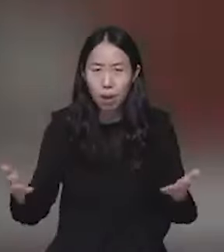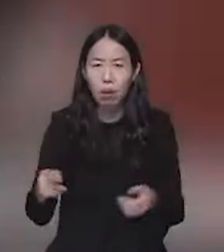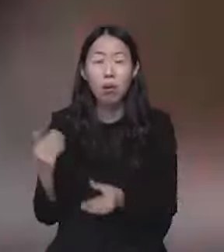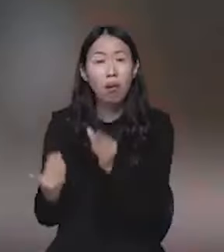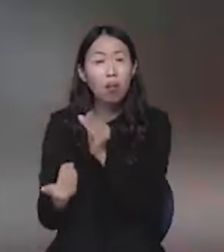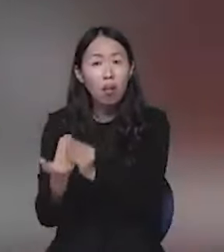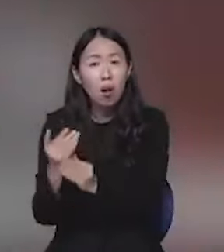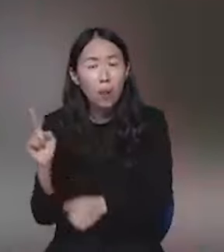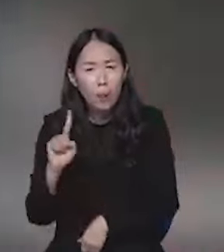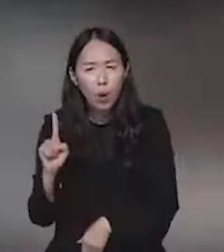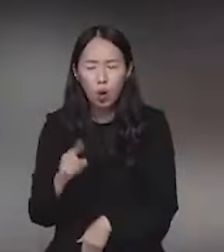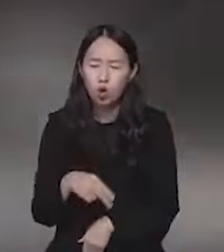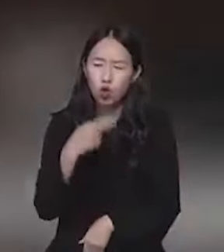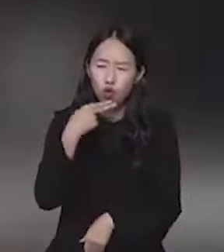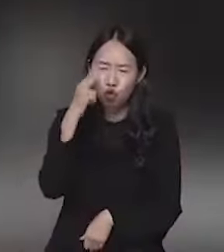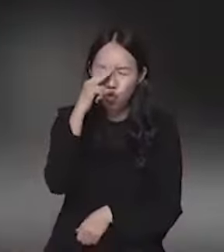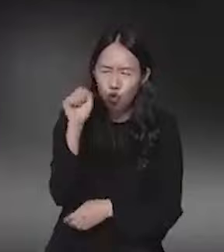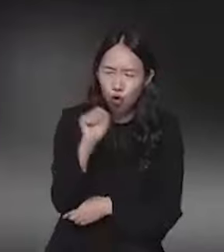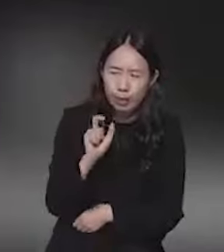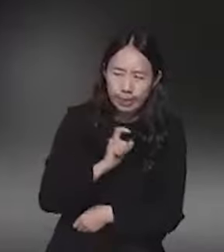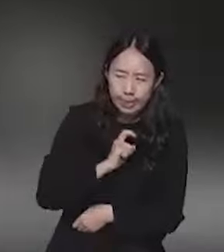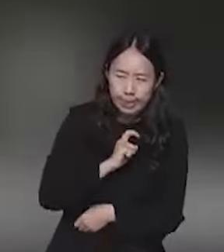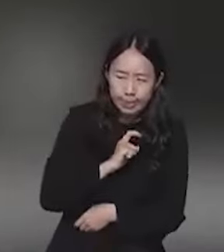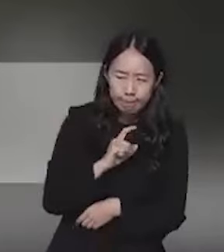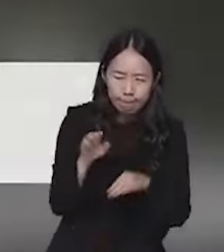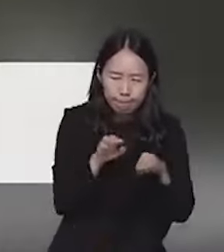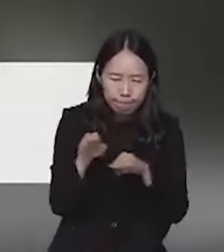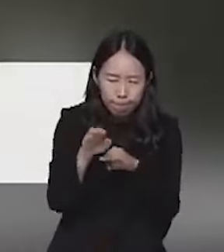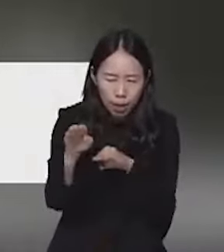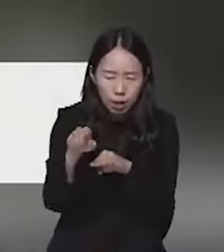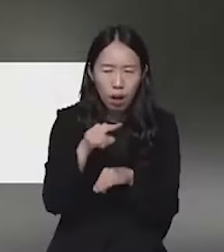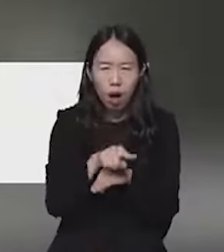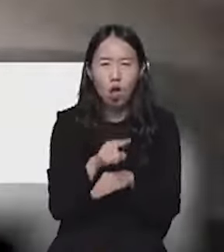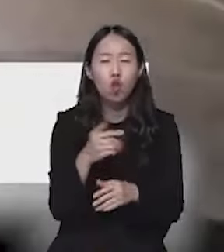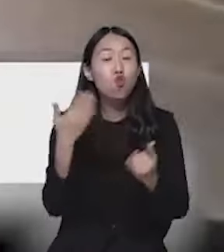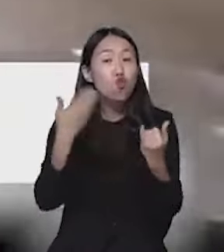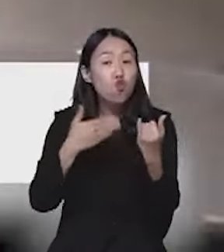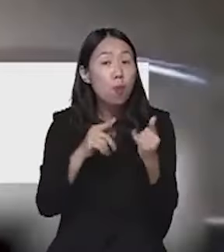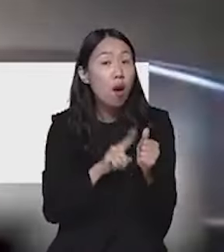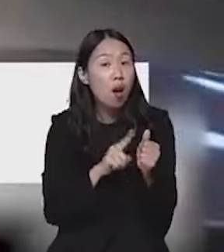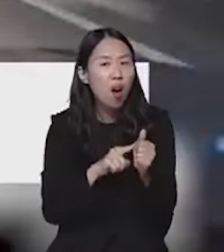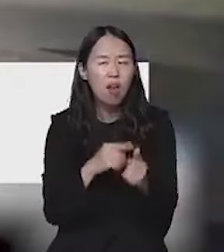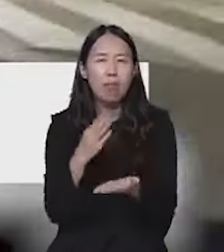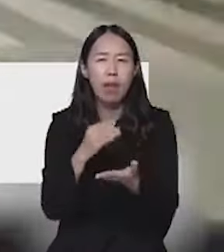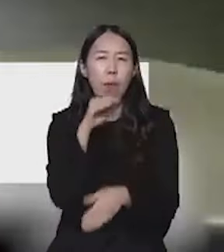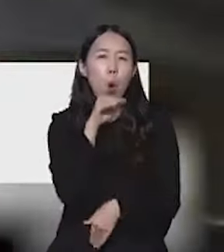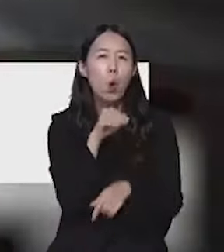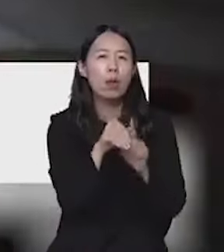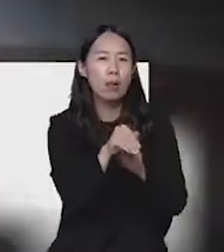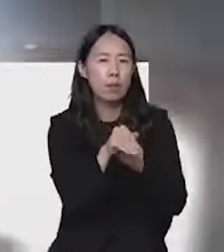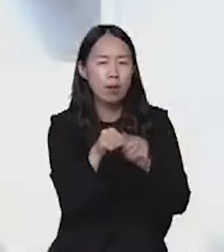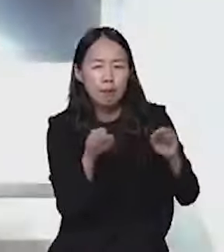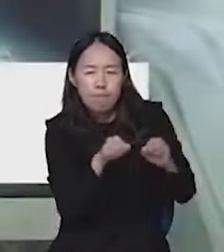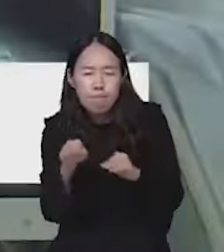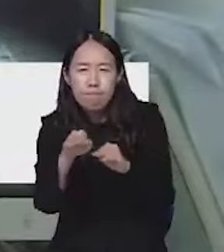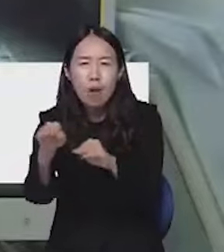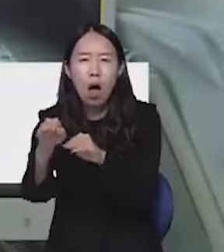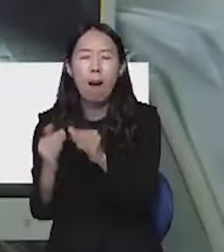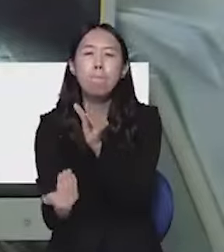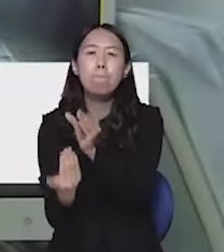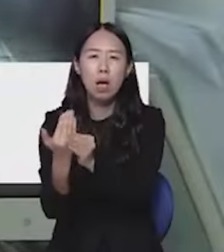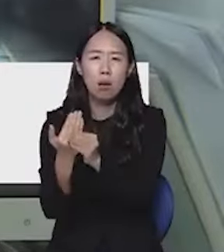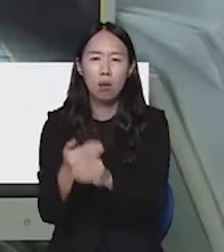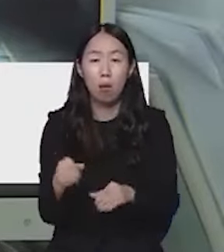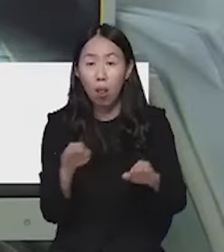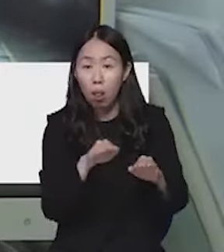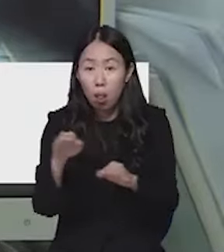사건은 음주운전 의심 차량을 추격하는 유튜버 담양오리 등이 이 차량을 뒤쫓는 과정에서 일어났습니다. 당시